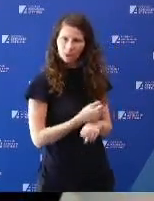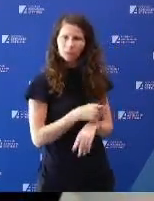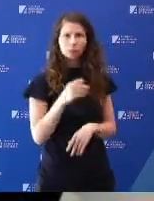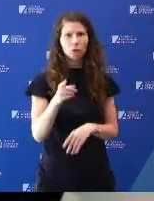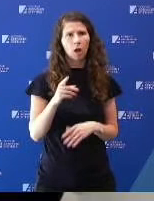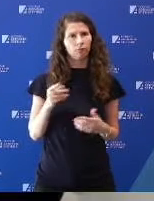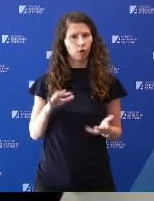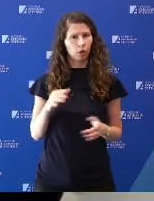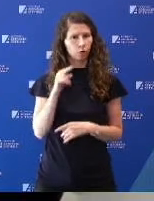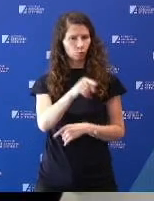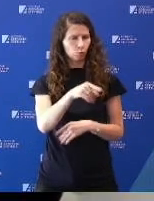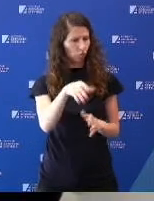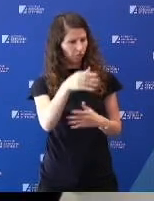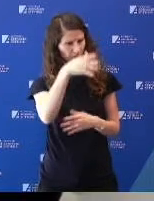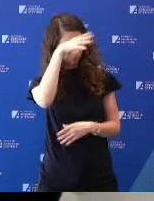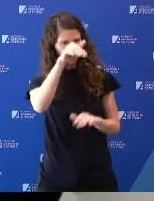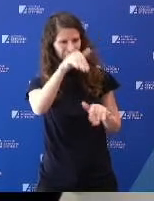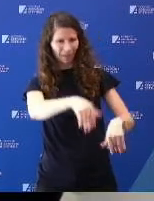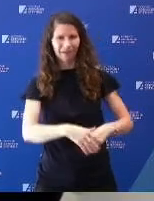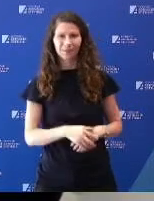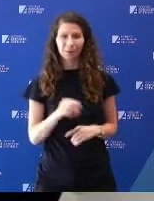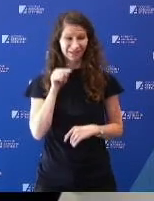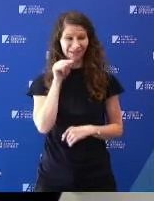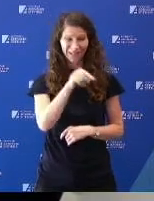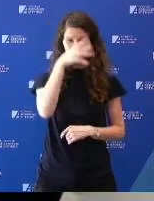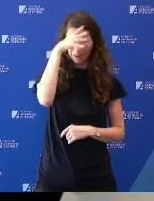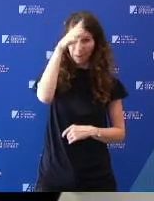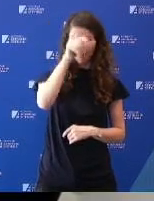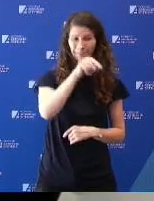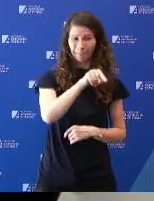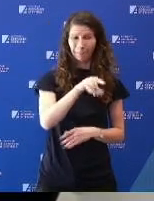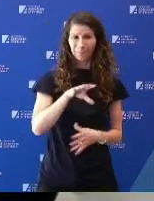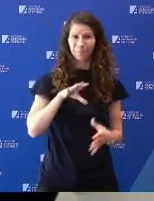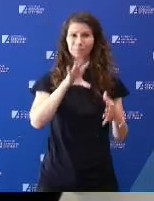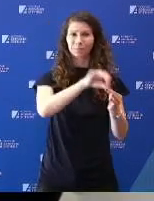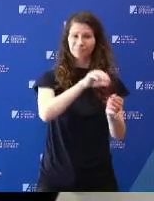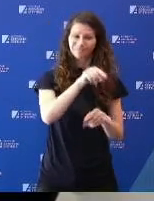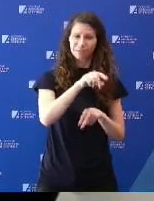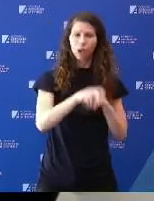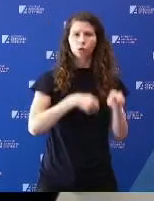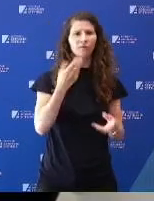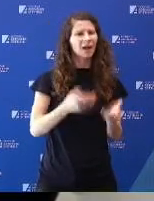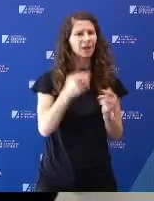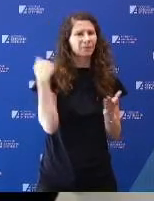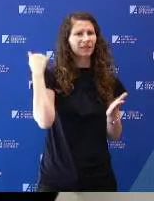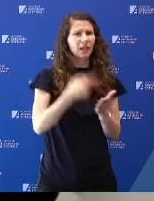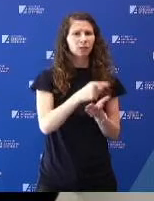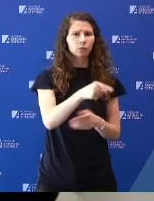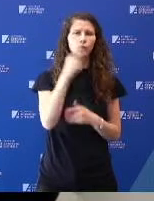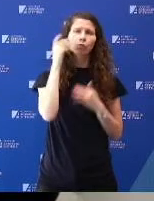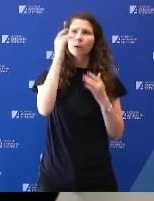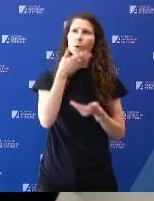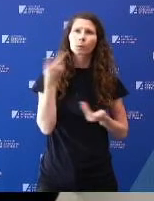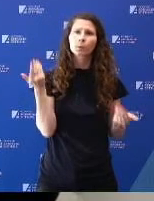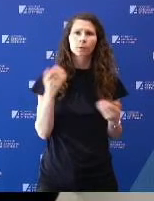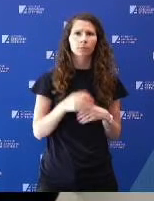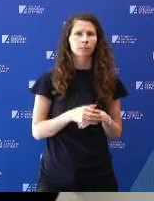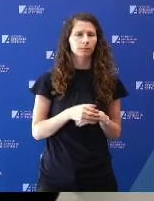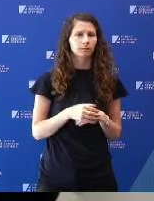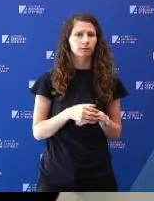in etwas. Und wir werden das nutzen, worin Sie gut sind. Da haben Sie vielleicht noch gar nicht drüber nachgedacht. Wenn wir nochmal zurückgehen